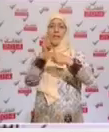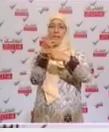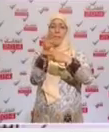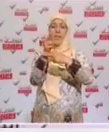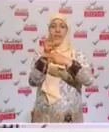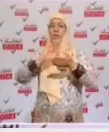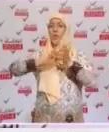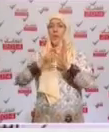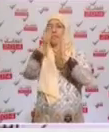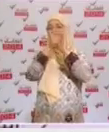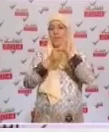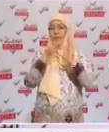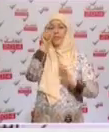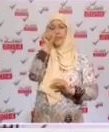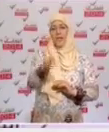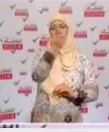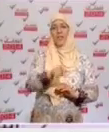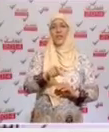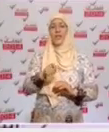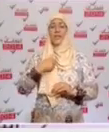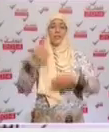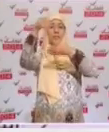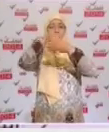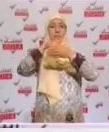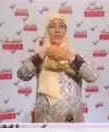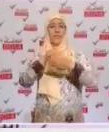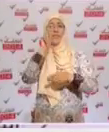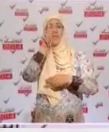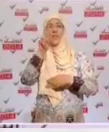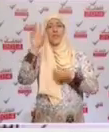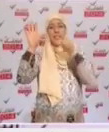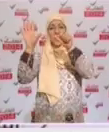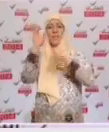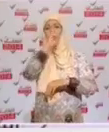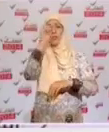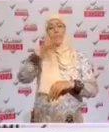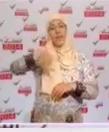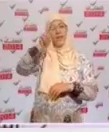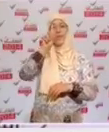أعضاء القائمة، نقدم لكم ترشحنا للانتخابات التشريعية ل 26 أكتوبر